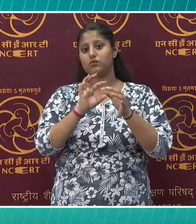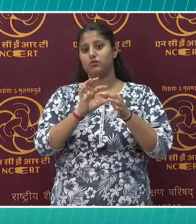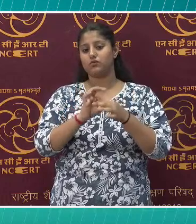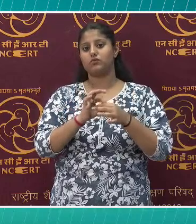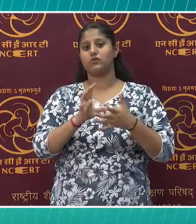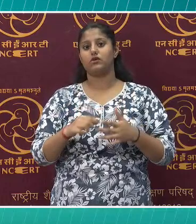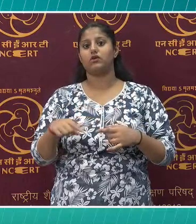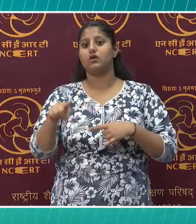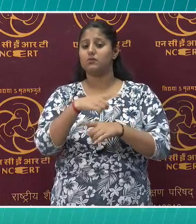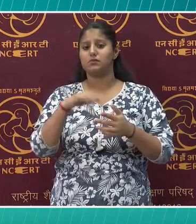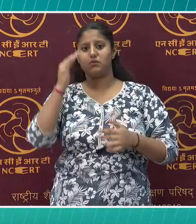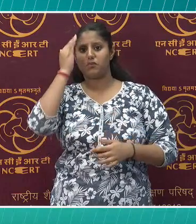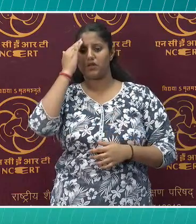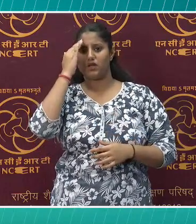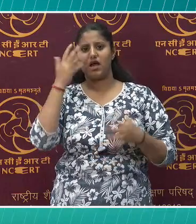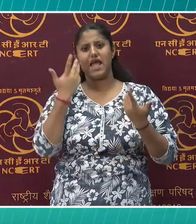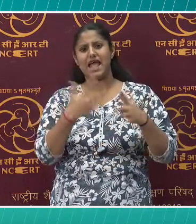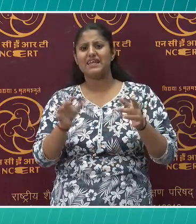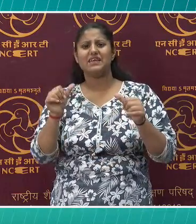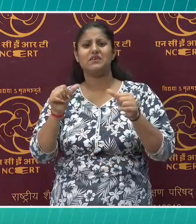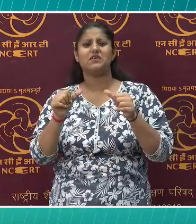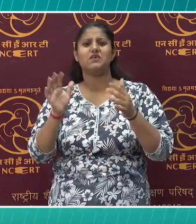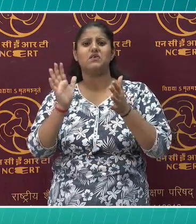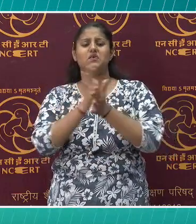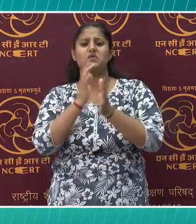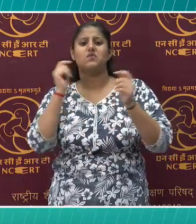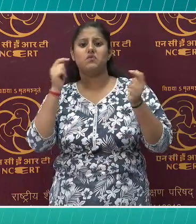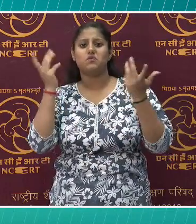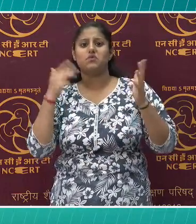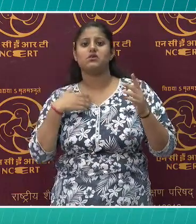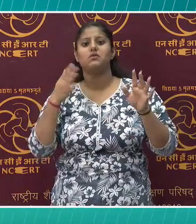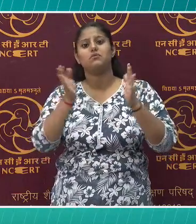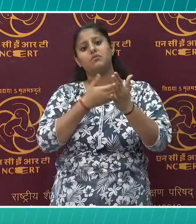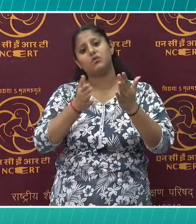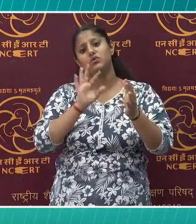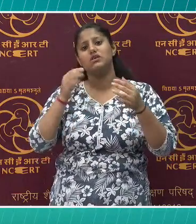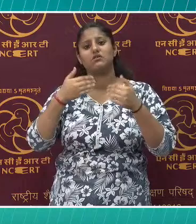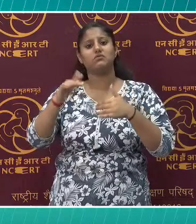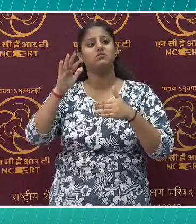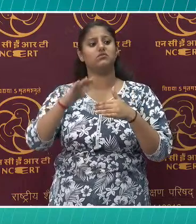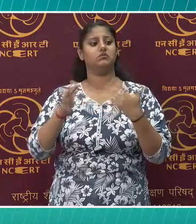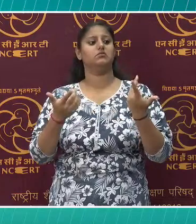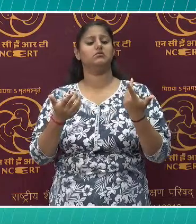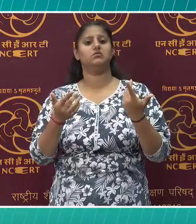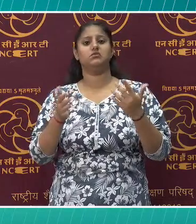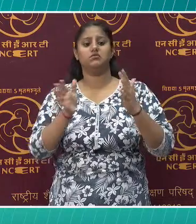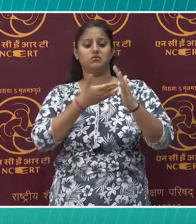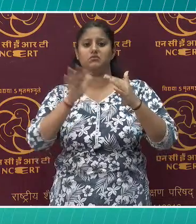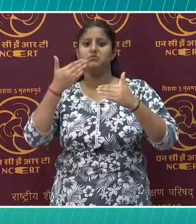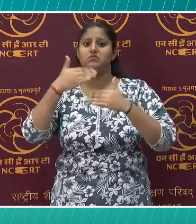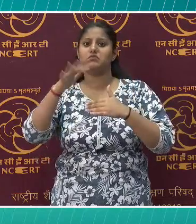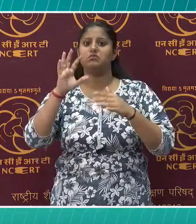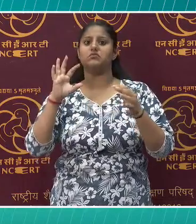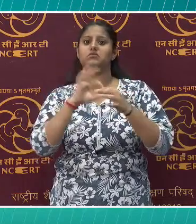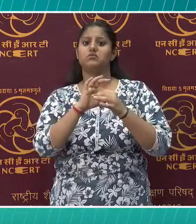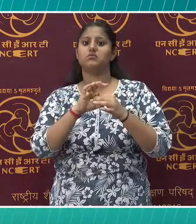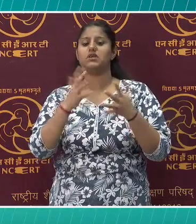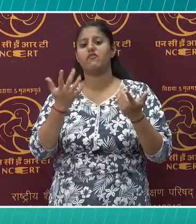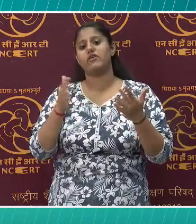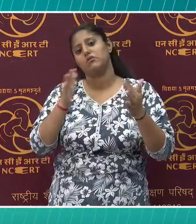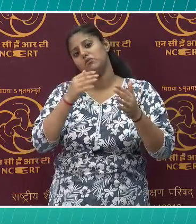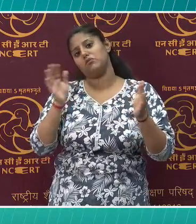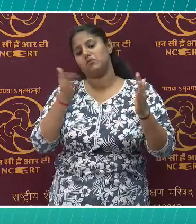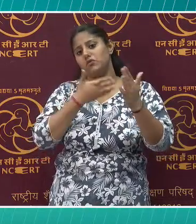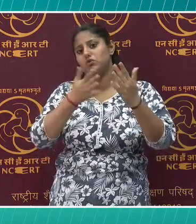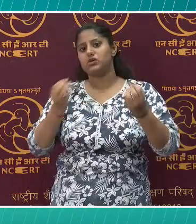लोग आजकल किसी भी सेरेमनी में म्यूज़िक आइदर पीछे बजता है, नहीं तो म्यूज़िक से हम लोग आरंभ करते हैं. संगीत